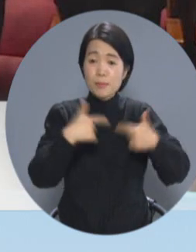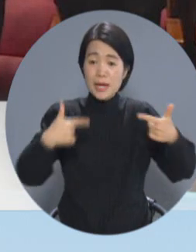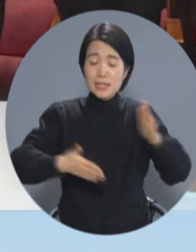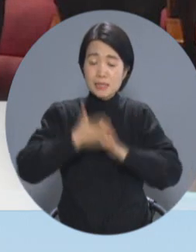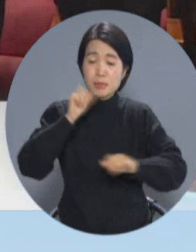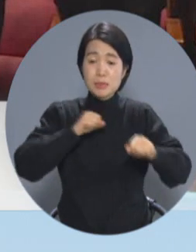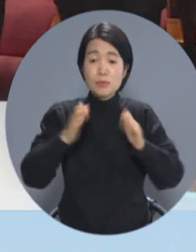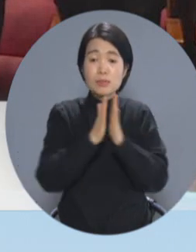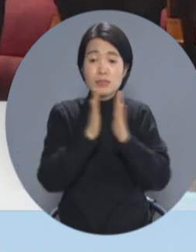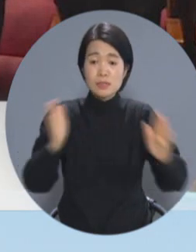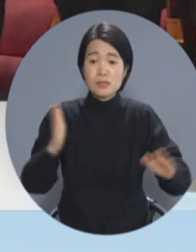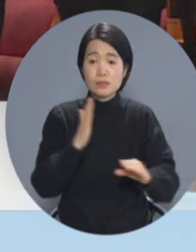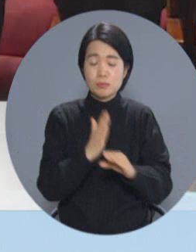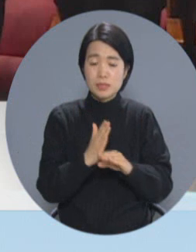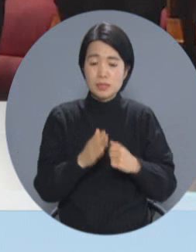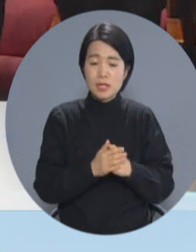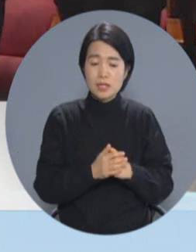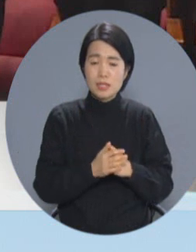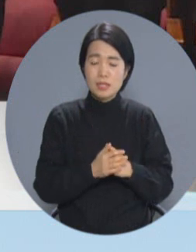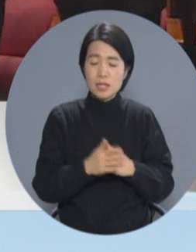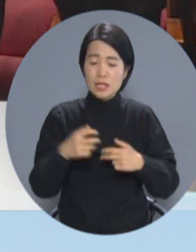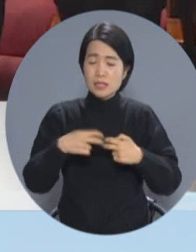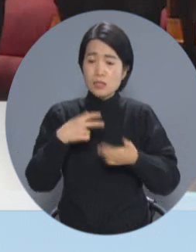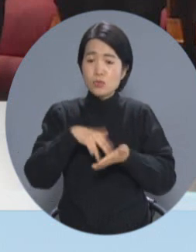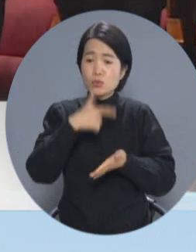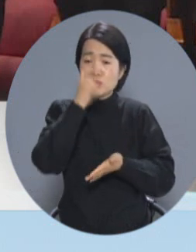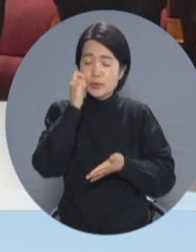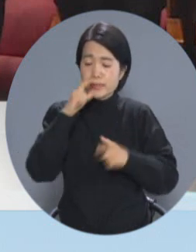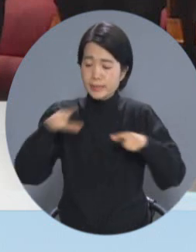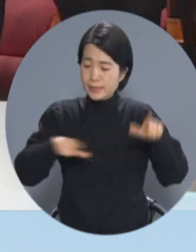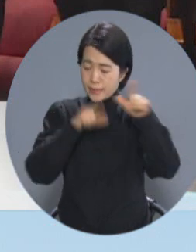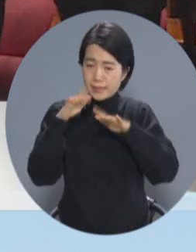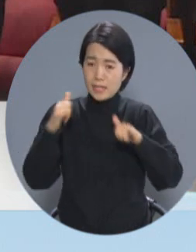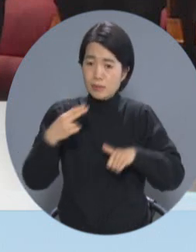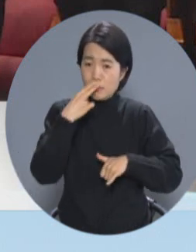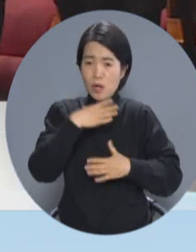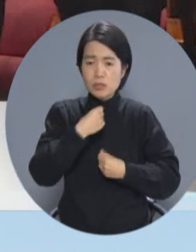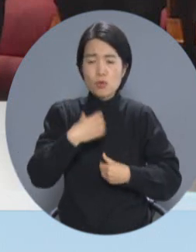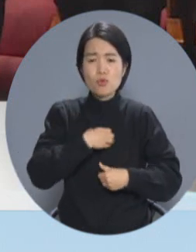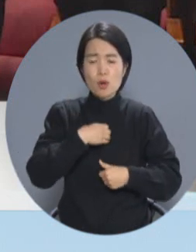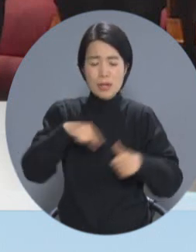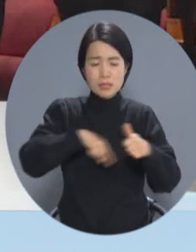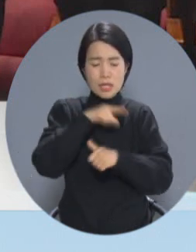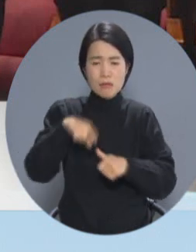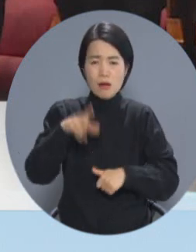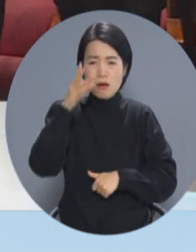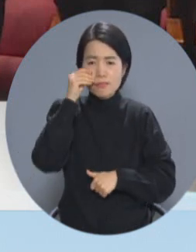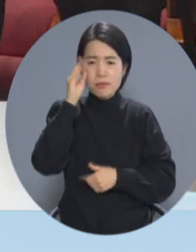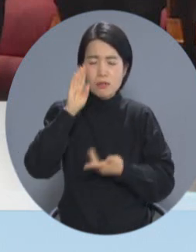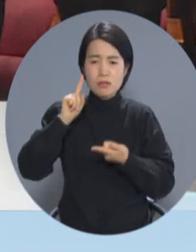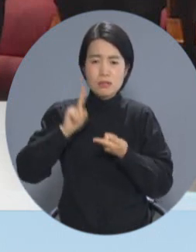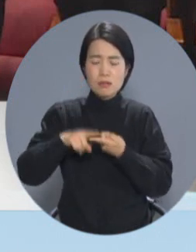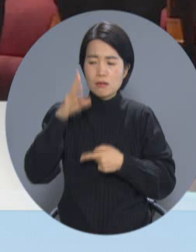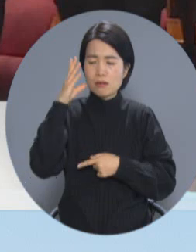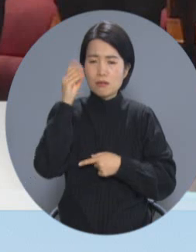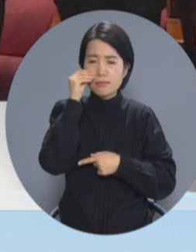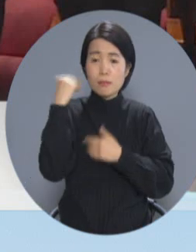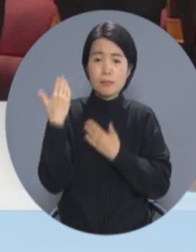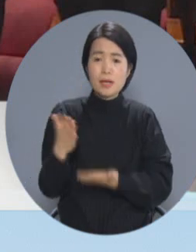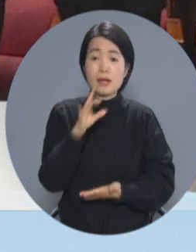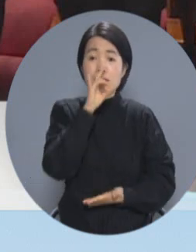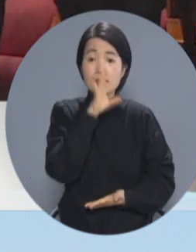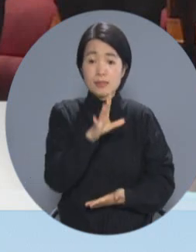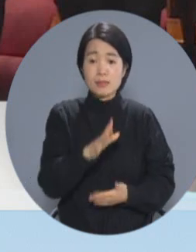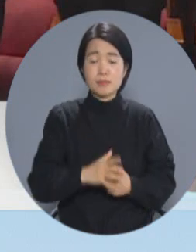시민운동이 시작됩니다 의료기득권의 지역 주민의 생명과 안전이 위협받는 상황을 더 이상 방치할 수 없다는 겁니다